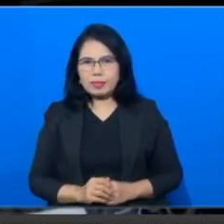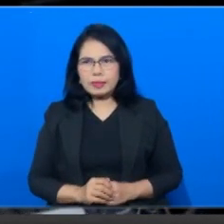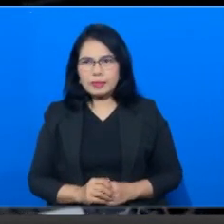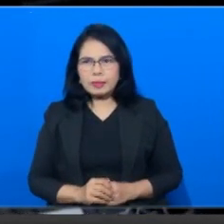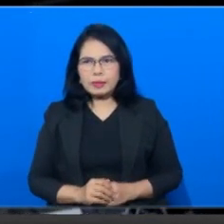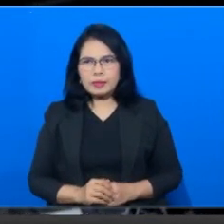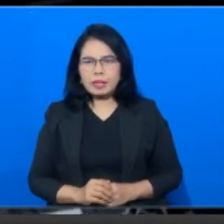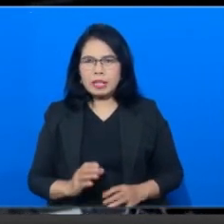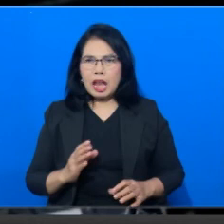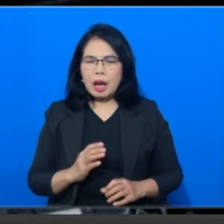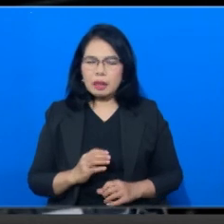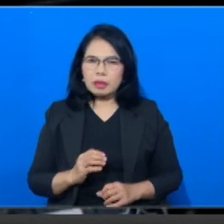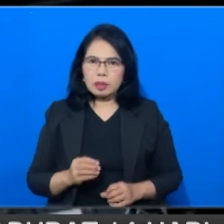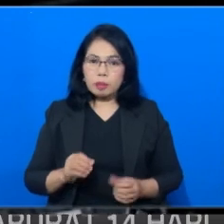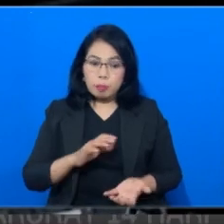20 juta.